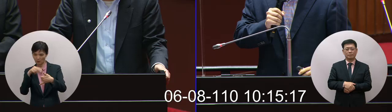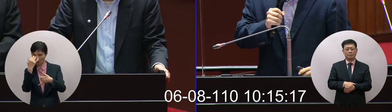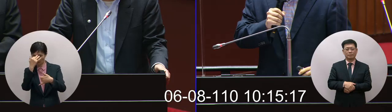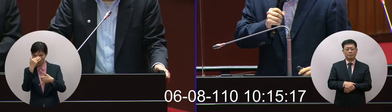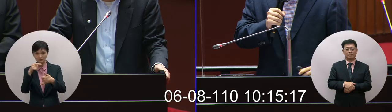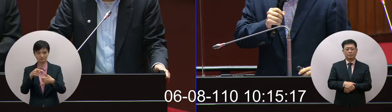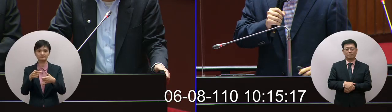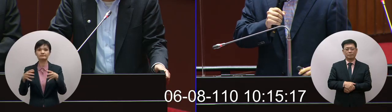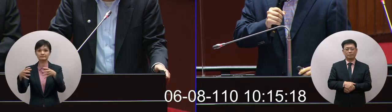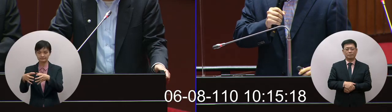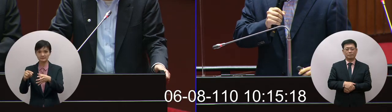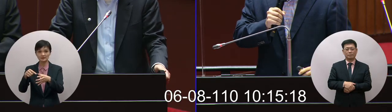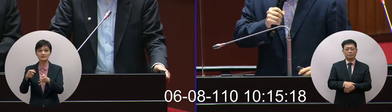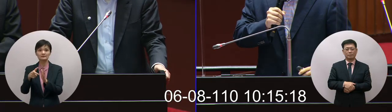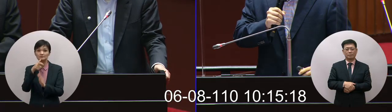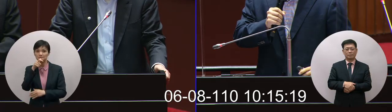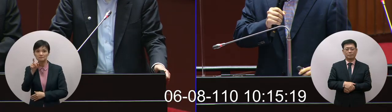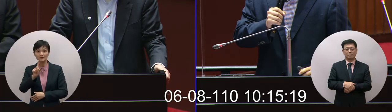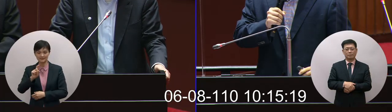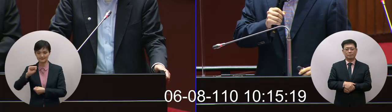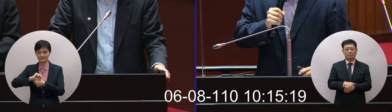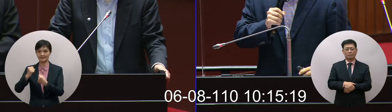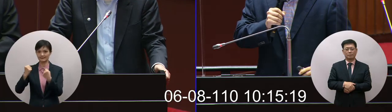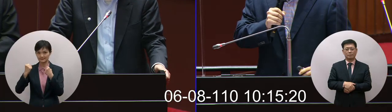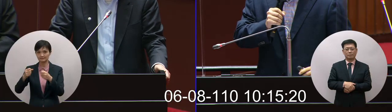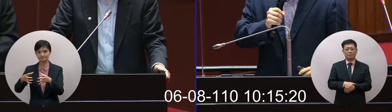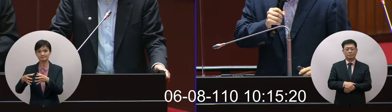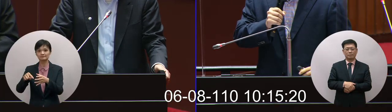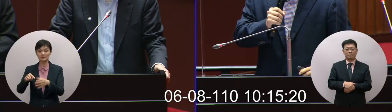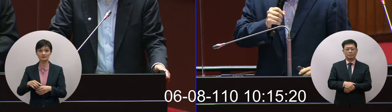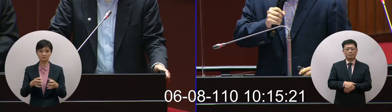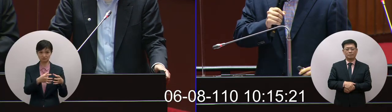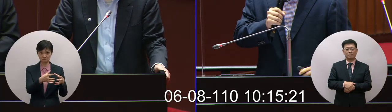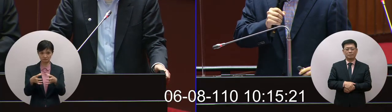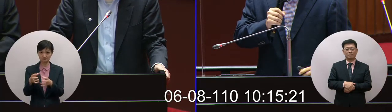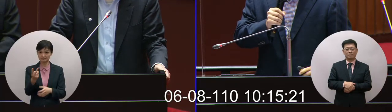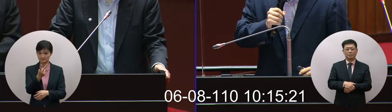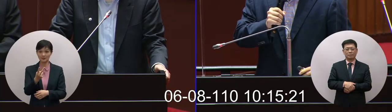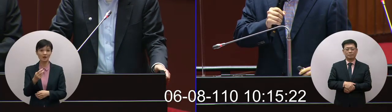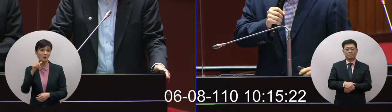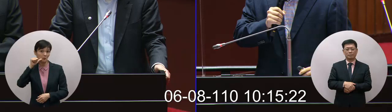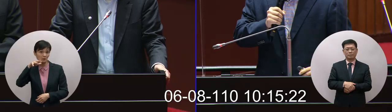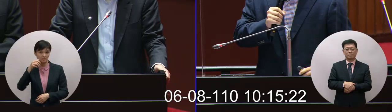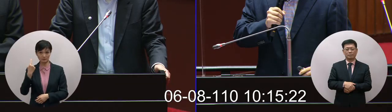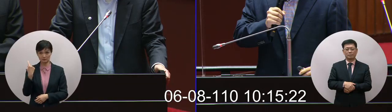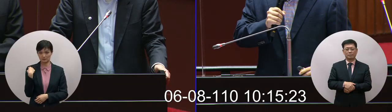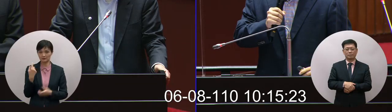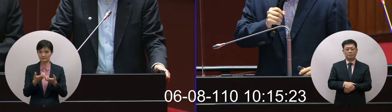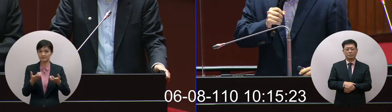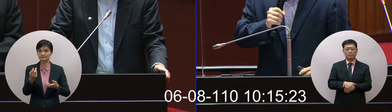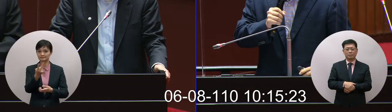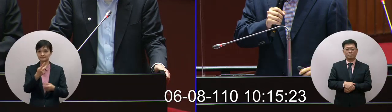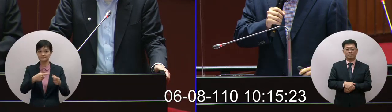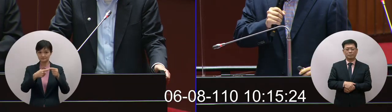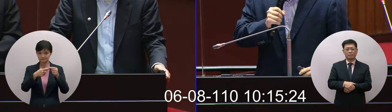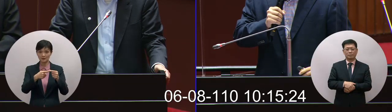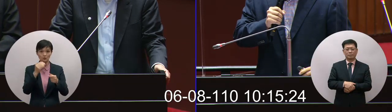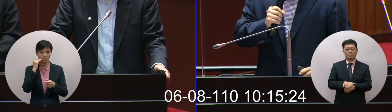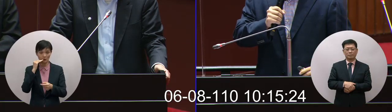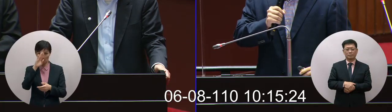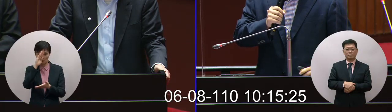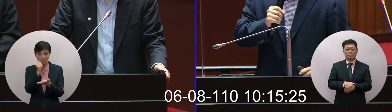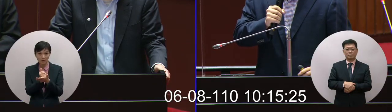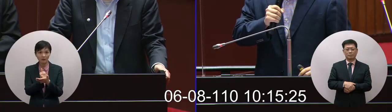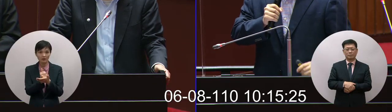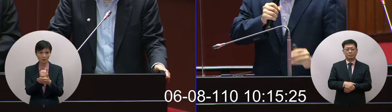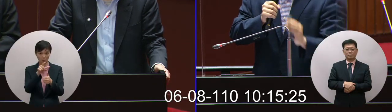加强版的集中检疫所。所以昨天在苗栗这往外送，大概分作两个，好，一个当然就是有确诊的，我